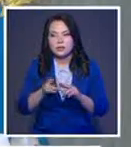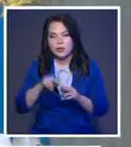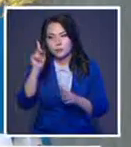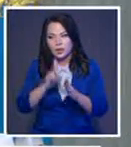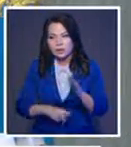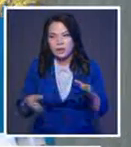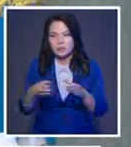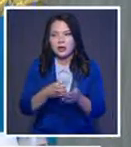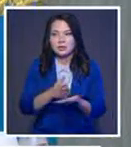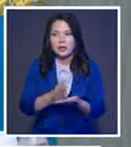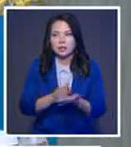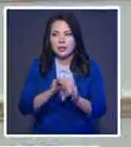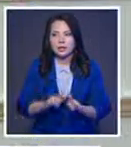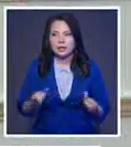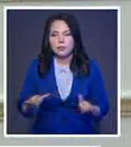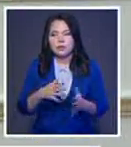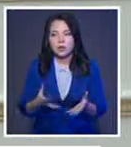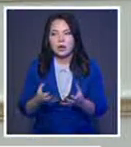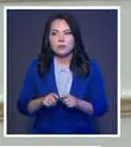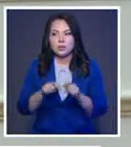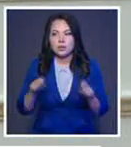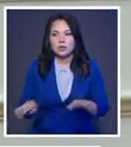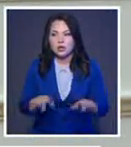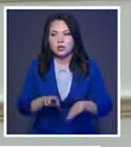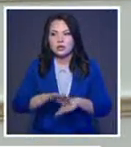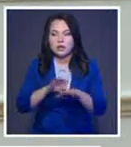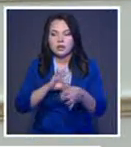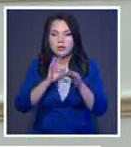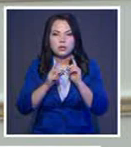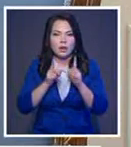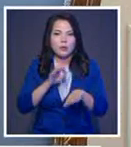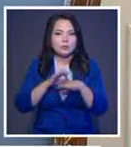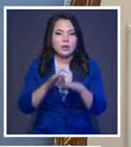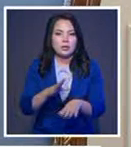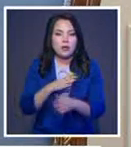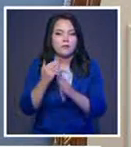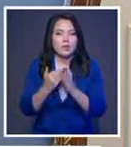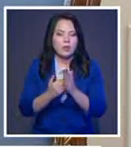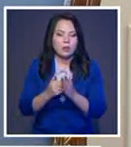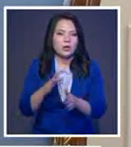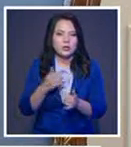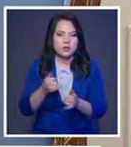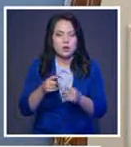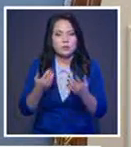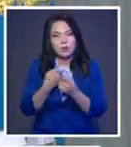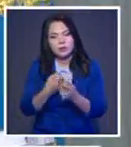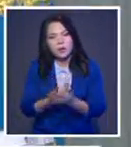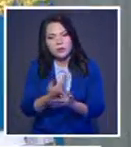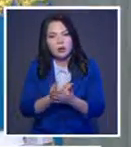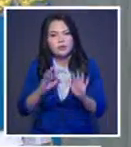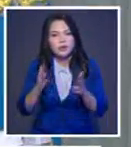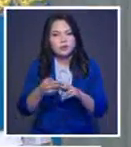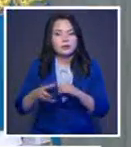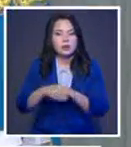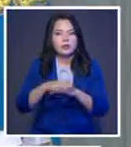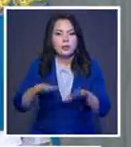мемлекеттік саясатты іске асыру үшін қабылданып жатқан шаралар жөнінде баянды. Нұрсұлтан Назарбаев ведомствоның жаһандағы және өңірдегі сын-қатерлер